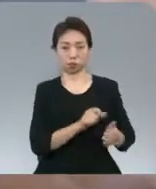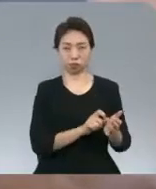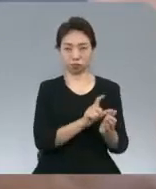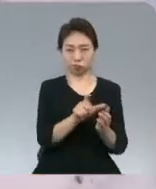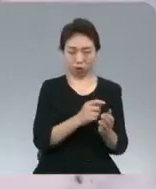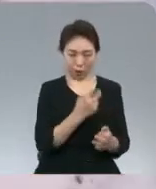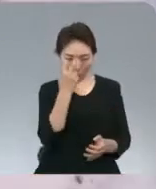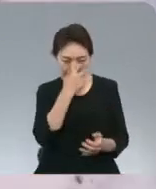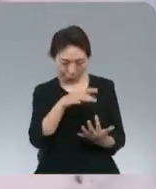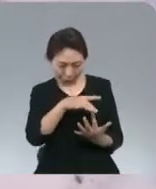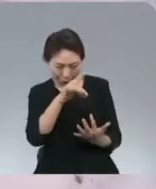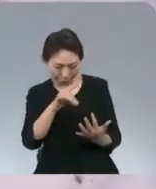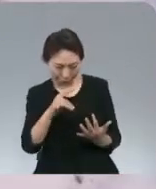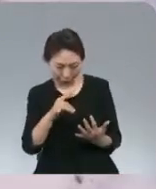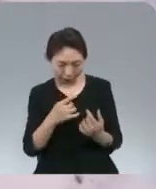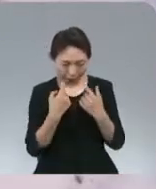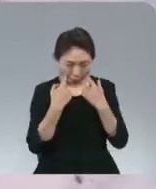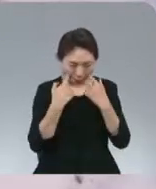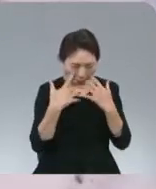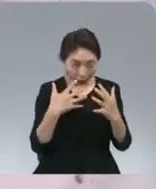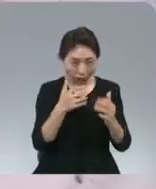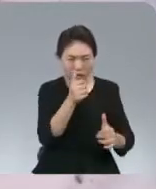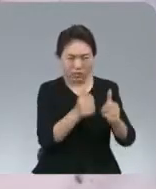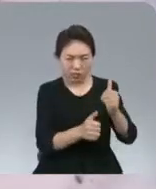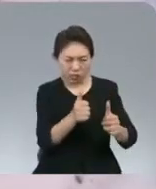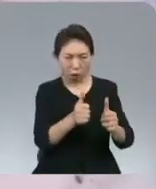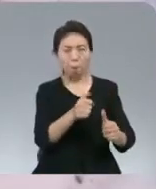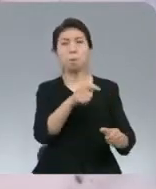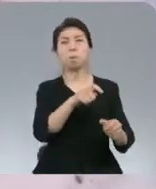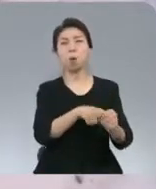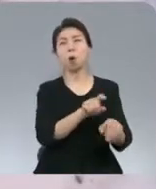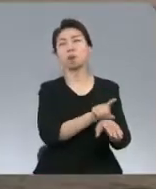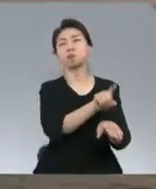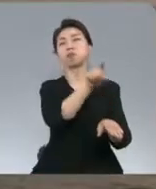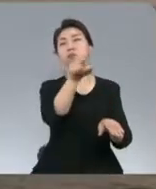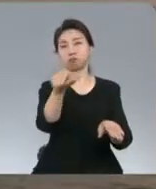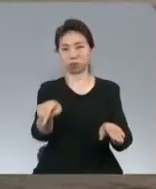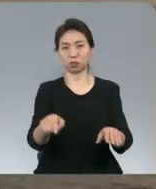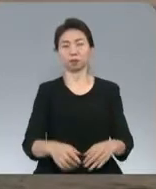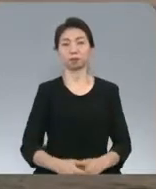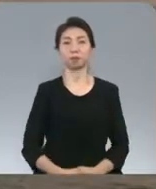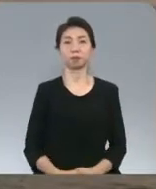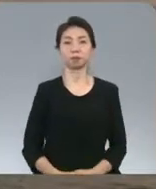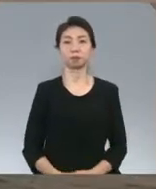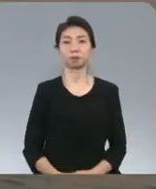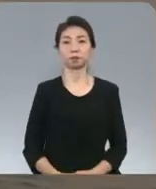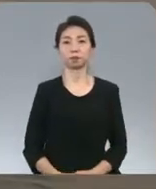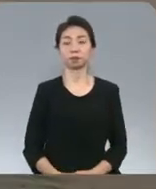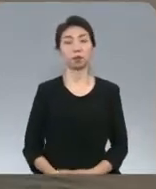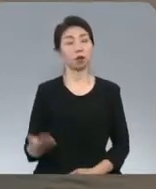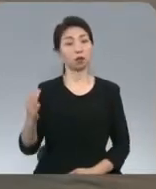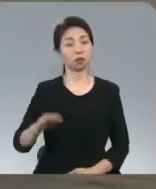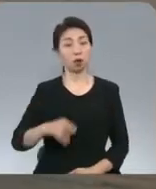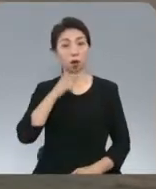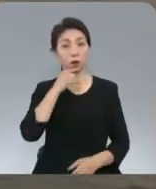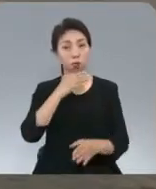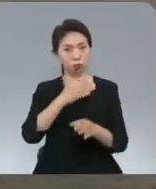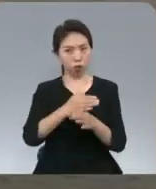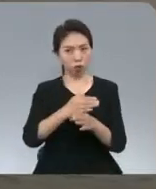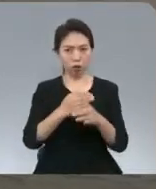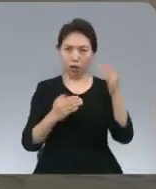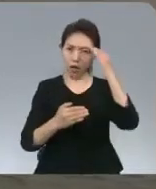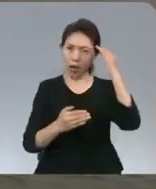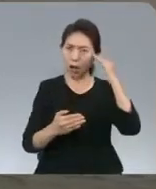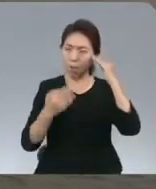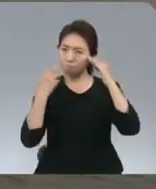một ngày sau khi phóng nhằm phô trương thành quả Đồng thời những bản tính chất của vụ phóng là trên phương diện quyền tự vệ Ví dụ như